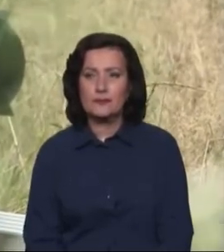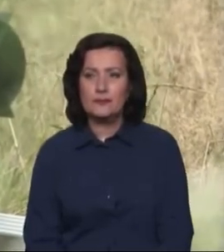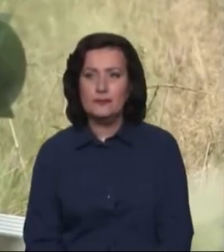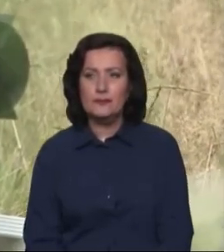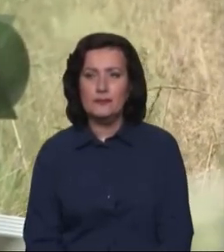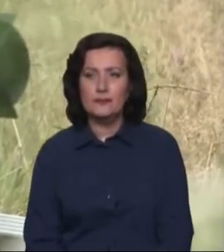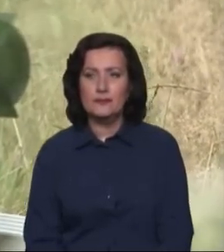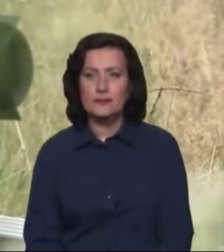суспільні новини